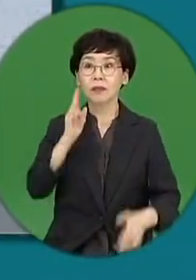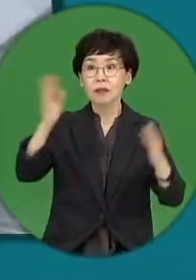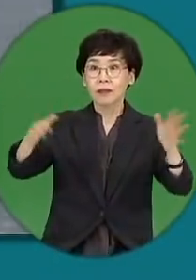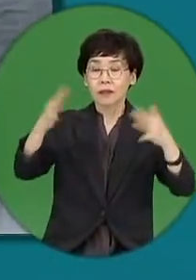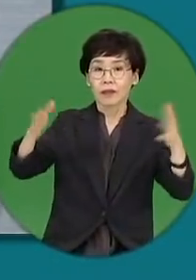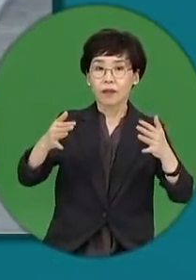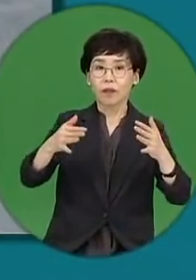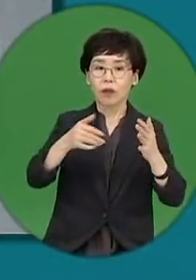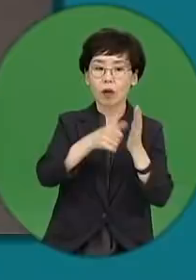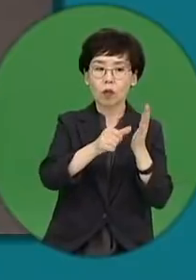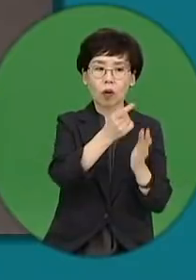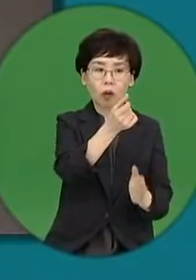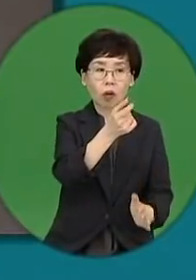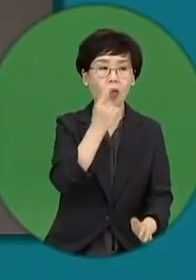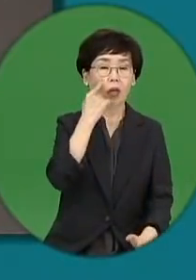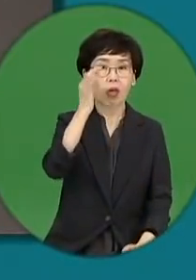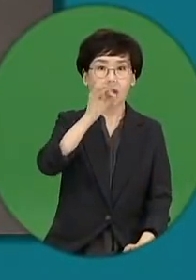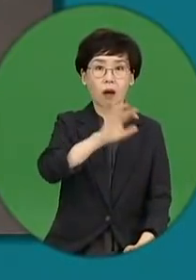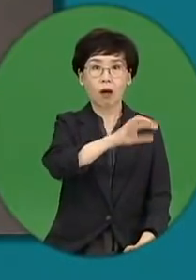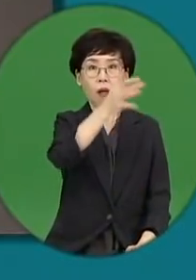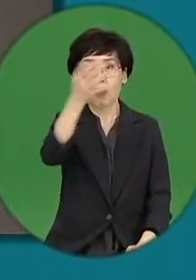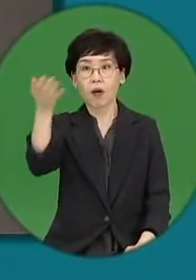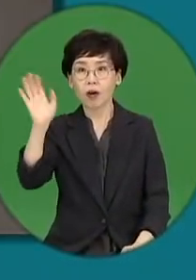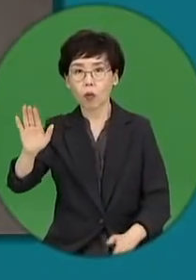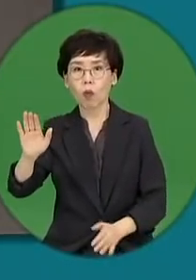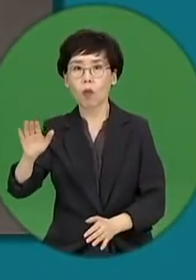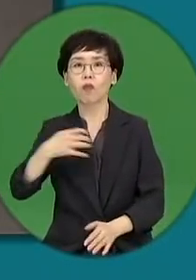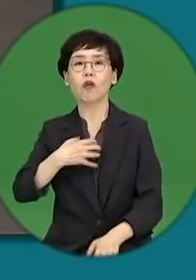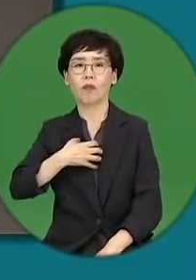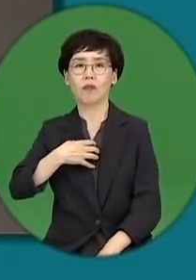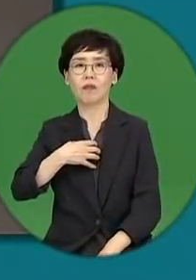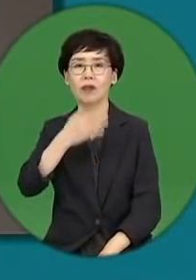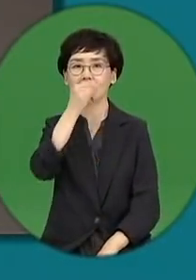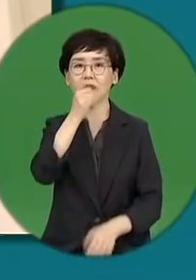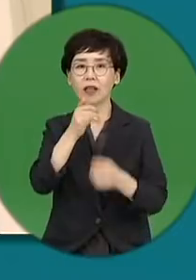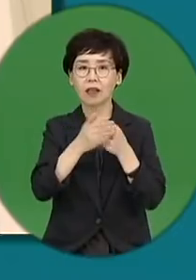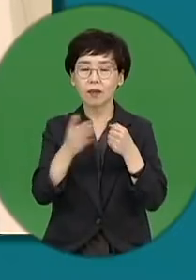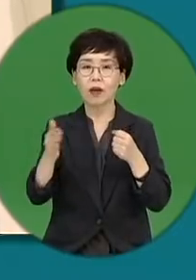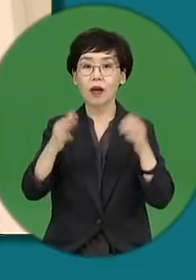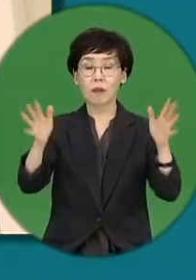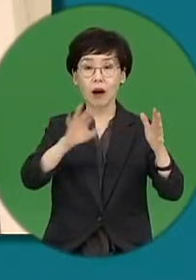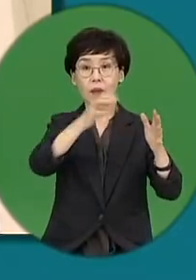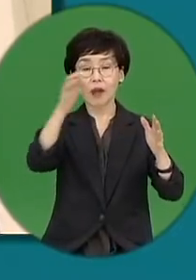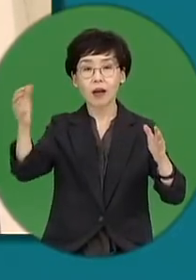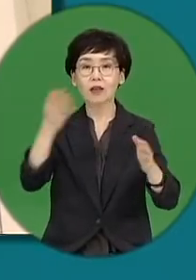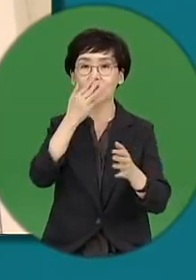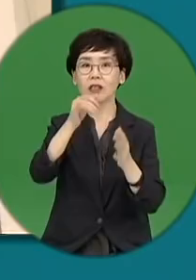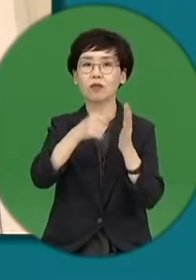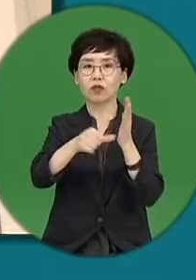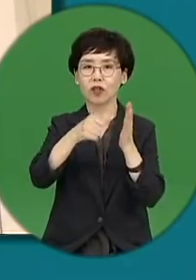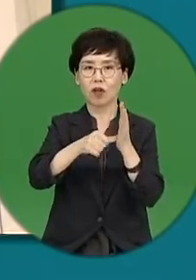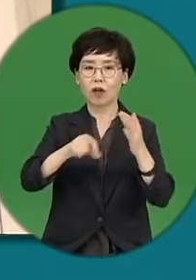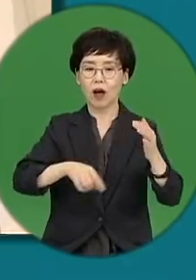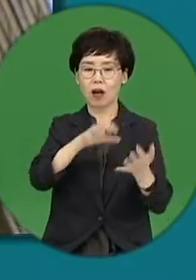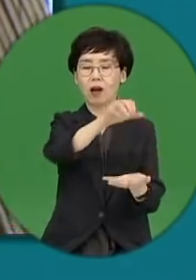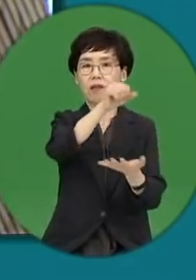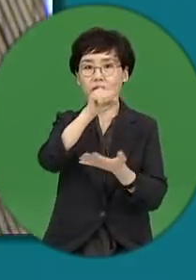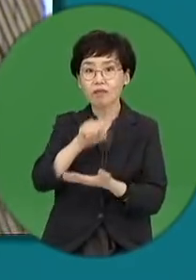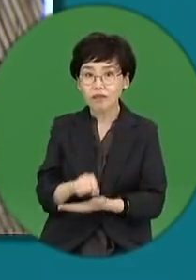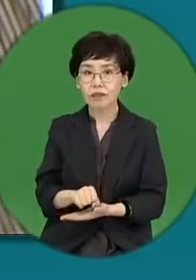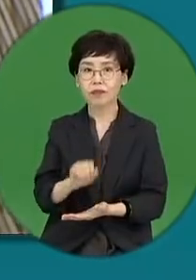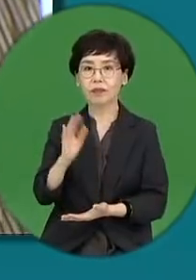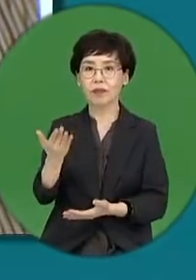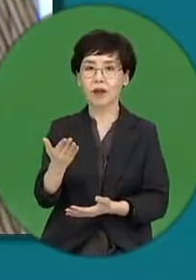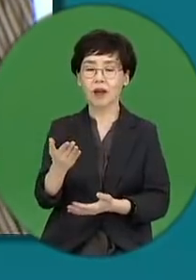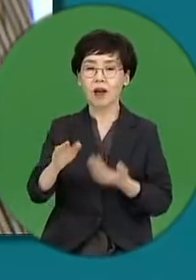날린 작은 물건도 치명적인 흉기가 될 수 있는 만큼 바람에 날릴 수 있는 물건들은 실내로 들여놓아야 합니다.